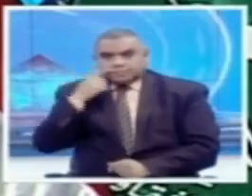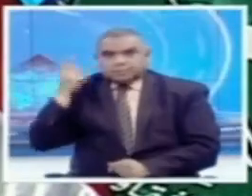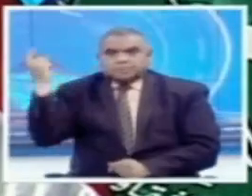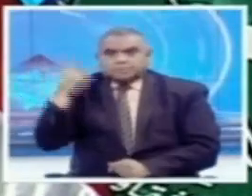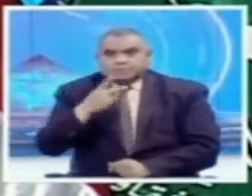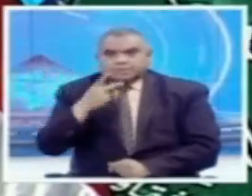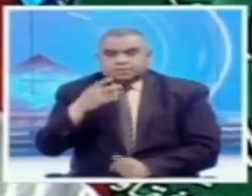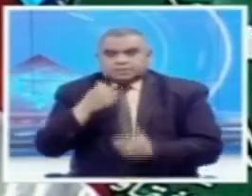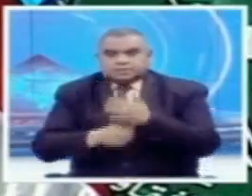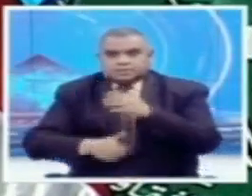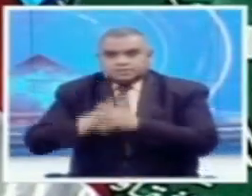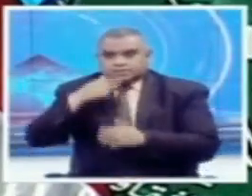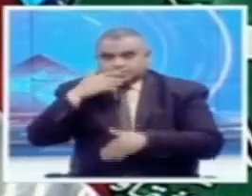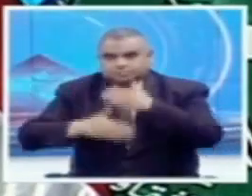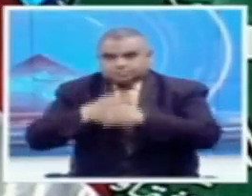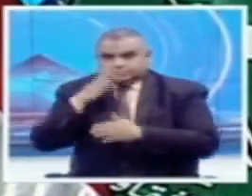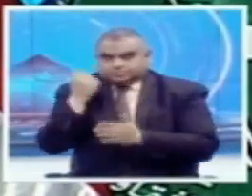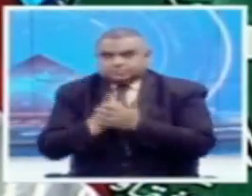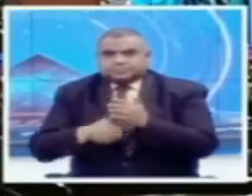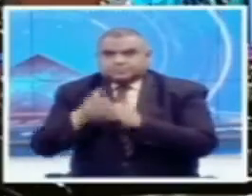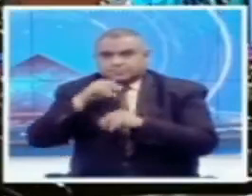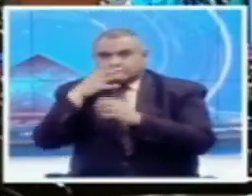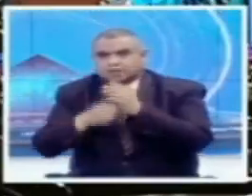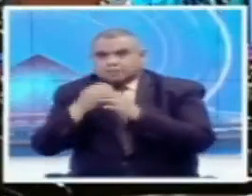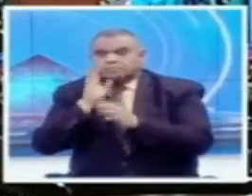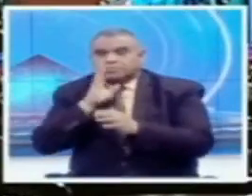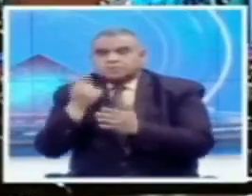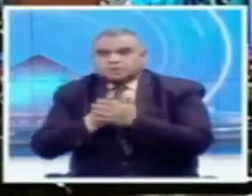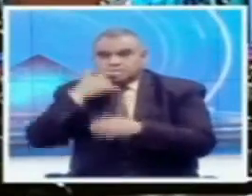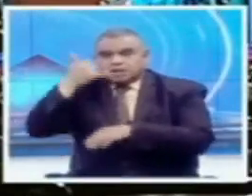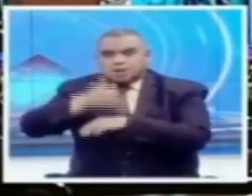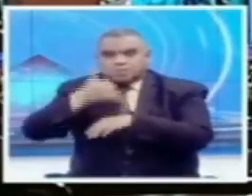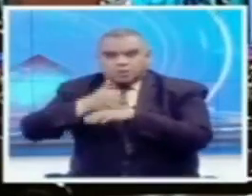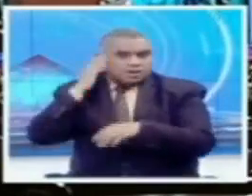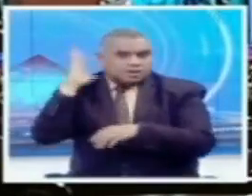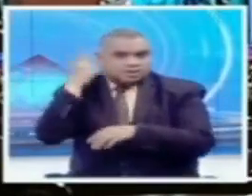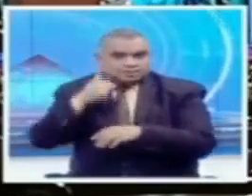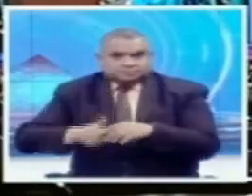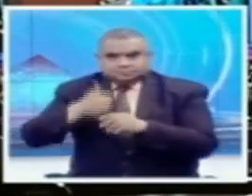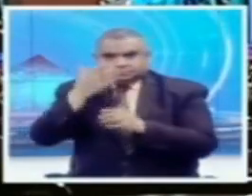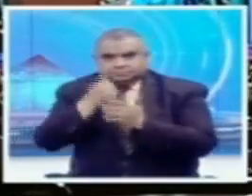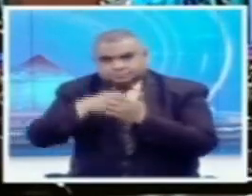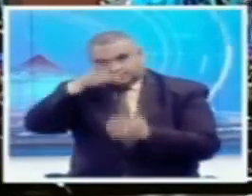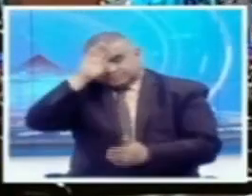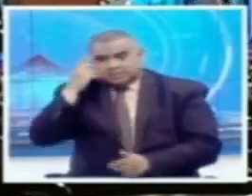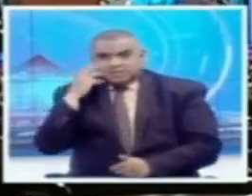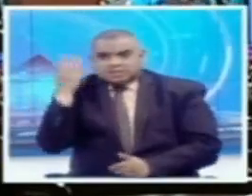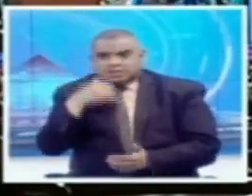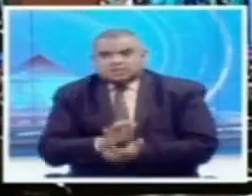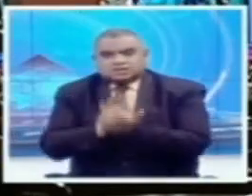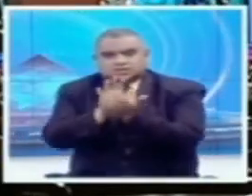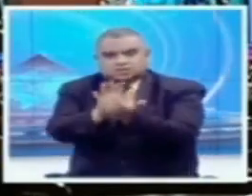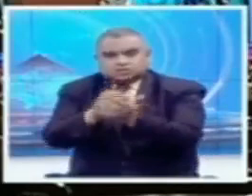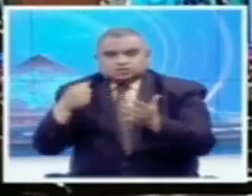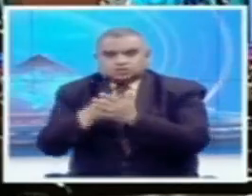إمكانية إعادة الكرة من الأحفاد. مؤسسة العام التراثية دارة الملك عبد العزيز يتسلم الدرع